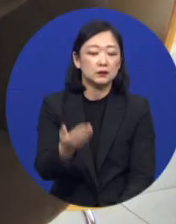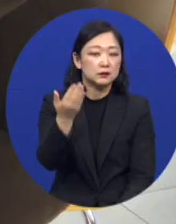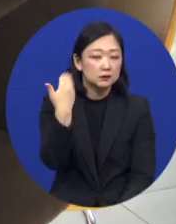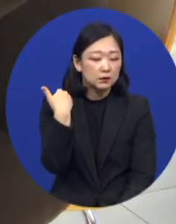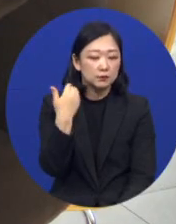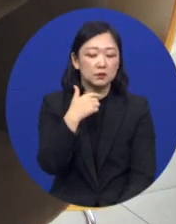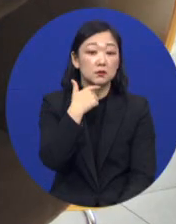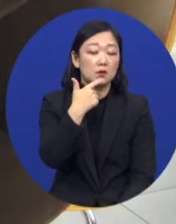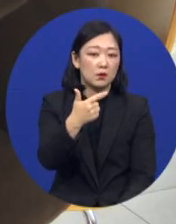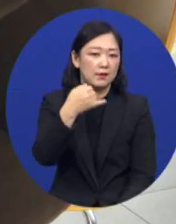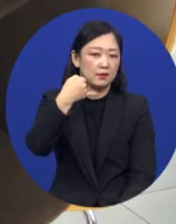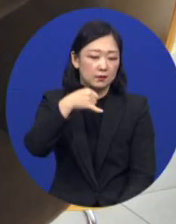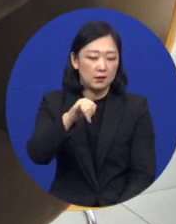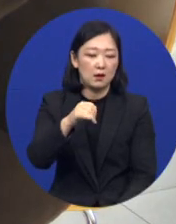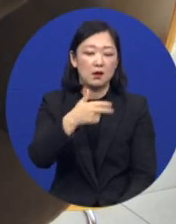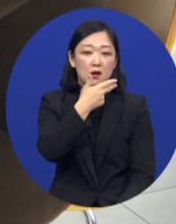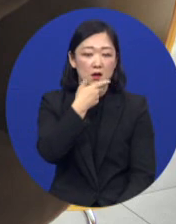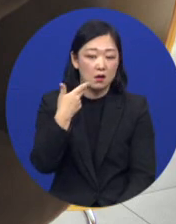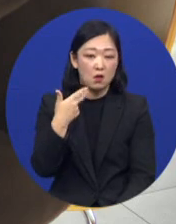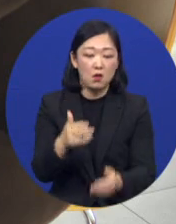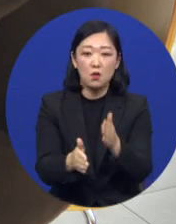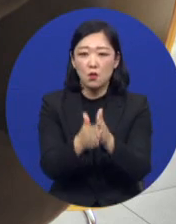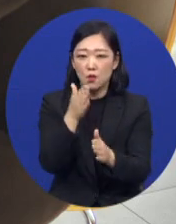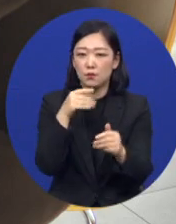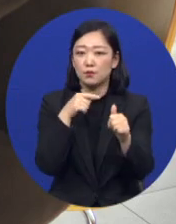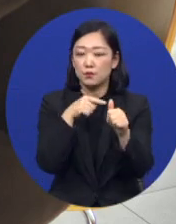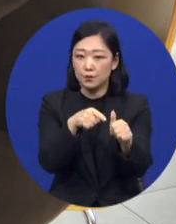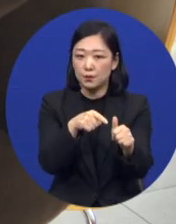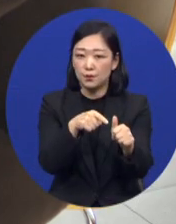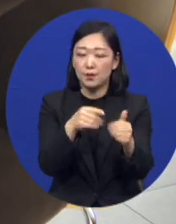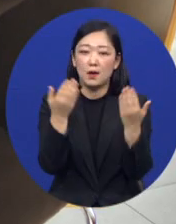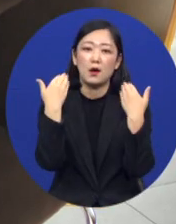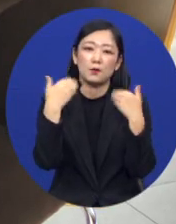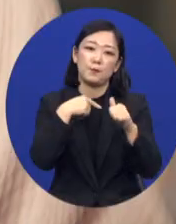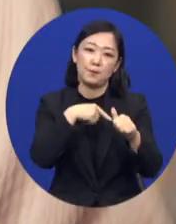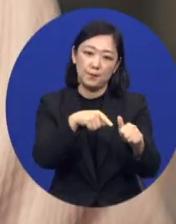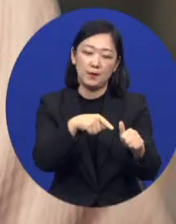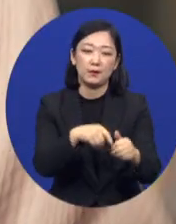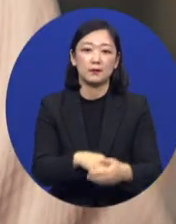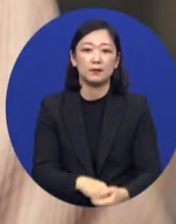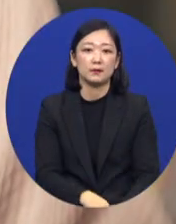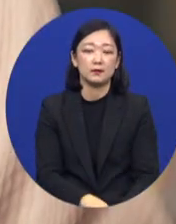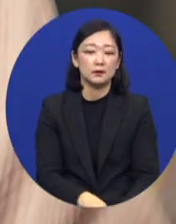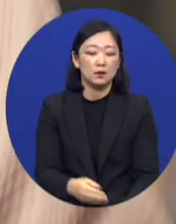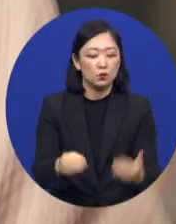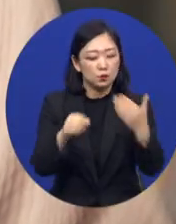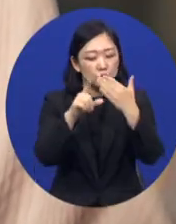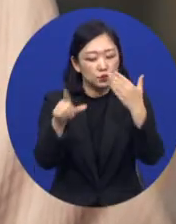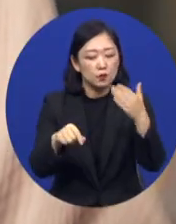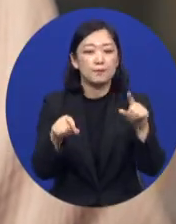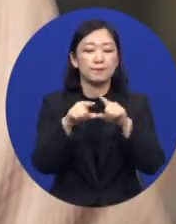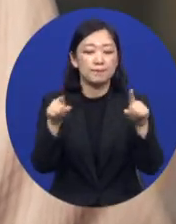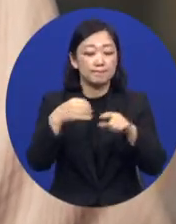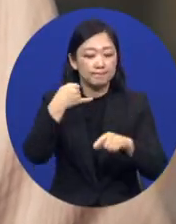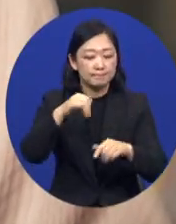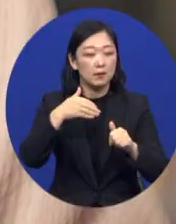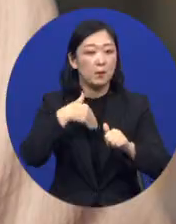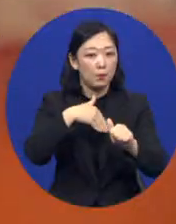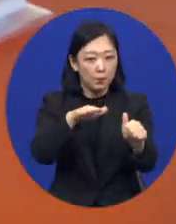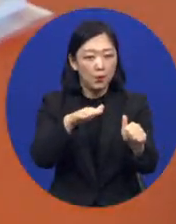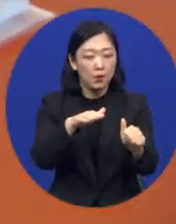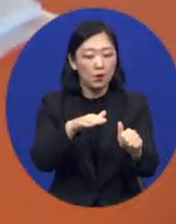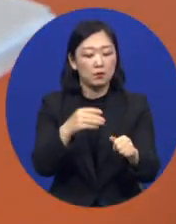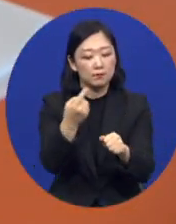지난해부터 6살 난 딸을 영어교육도시 국제학교에 보낸 장모 씨. 지난 9월 평소처럼 딸을 등교시킨